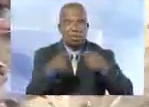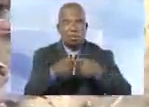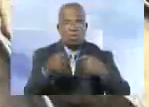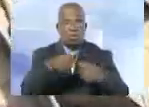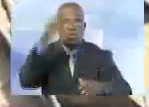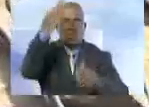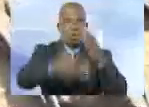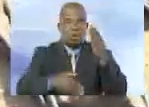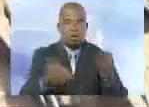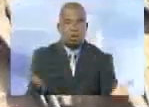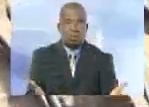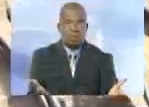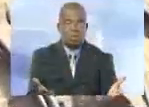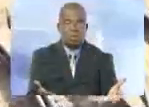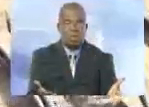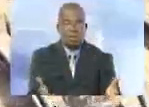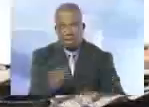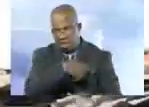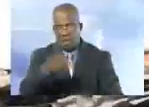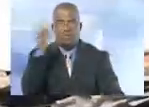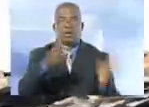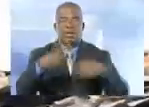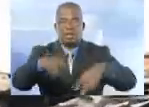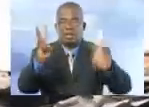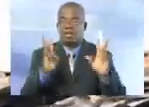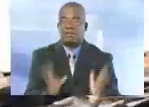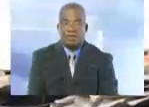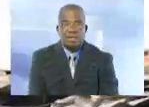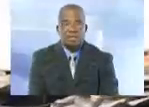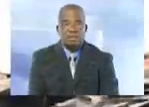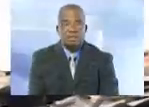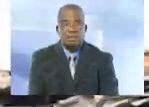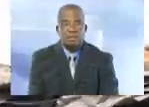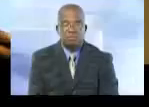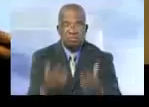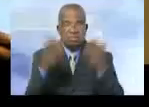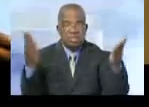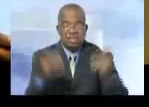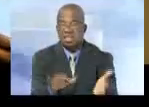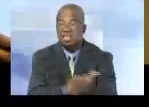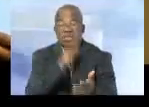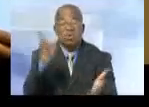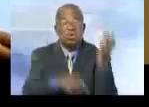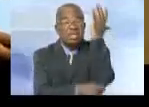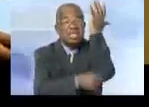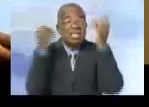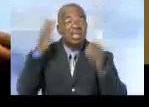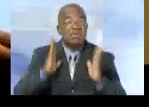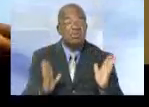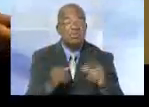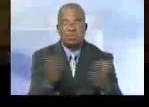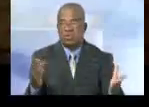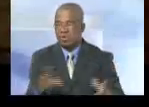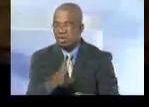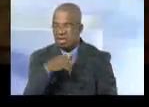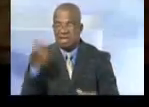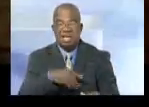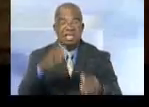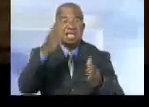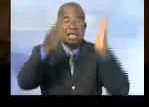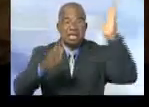croissance de la demande d'électricité, mais surtout à la fraude sur le réseau électrique. En revanche, les responsables de la